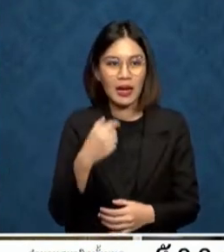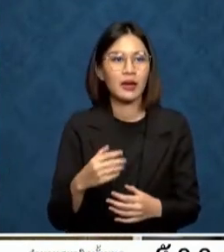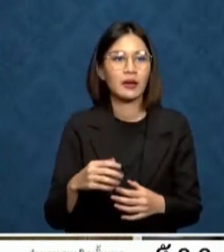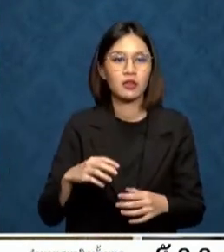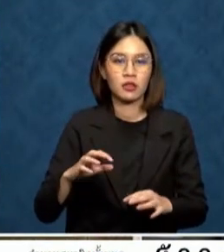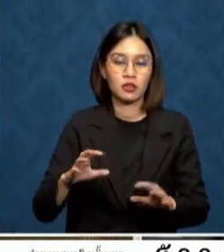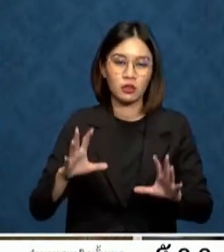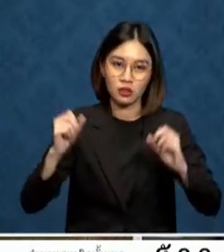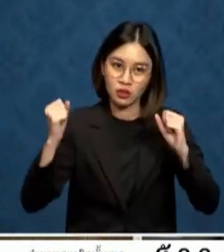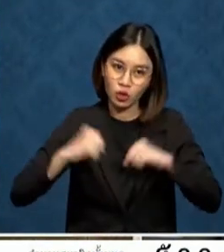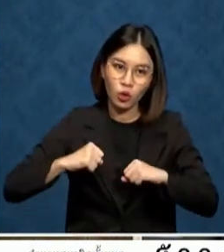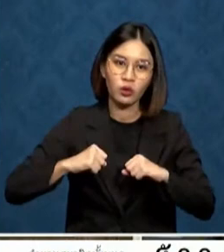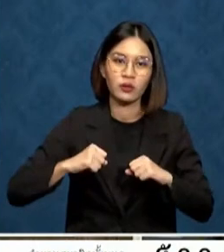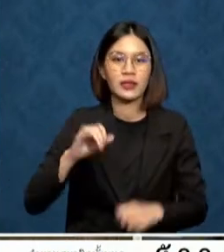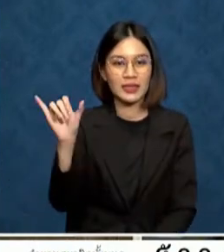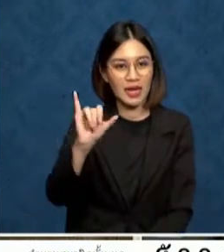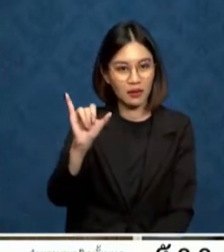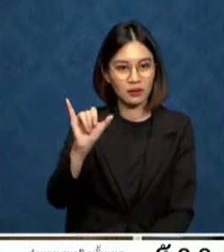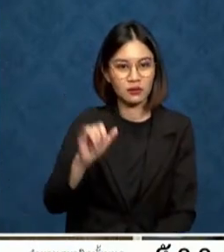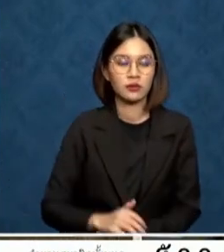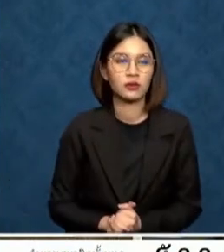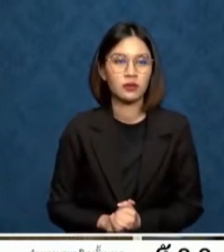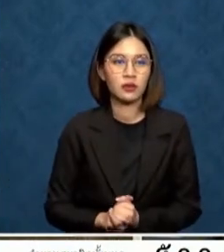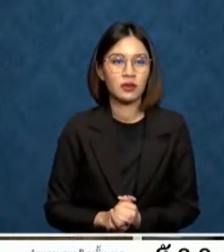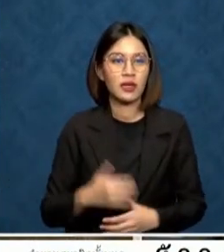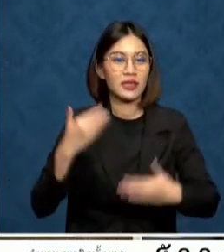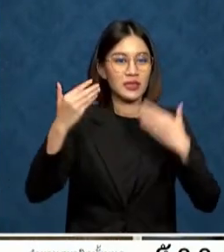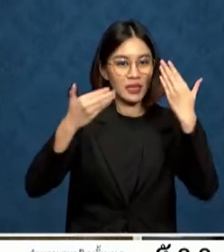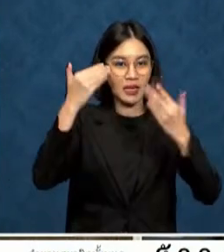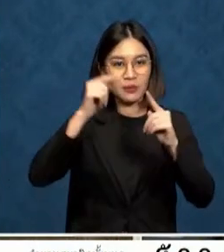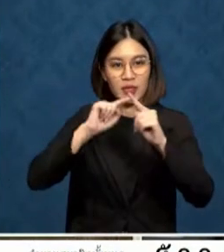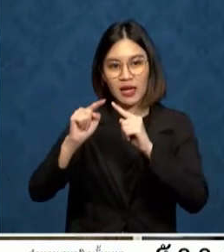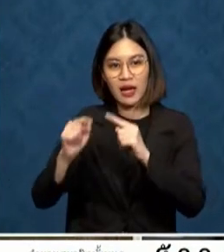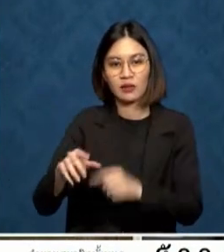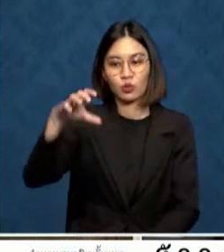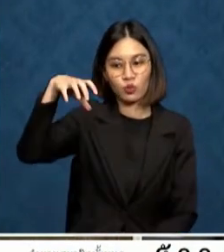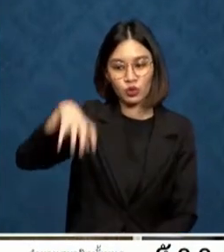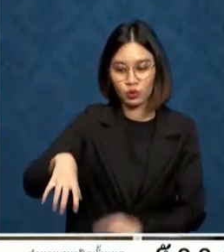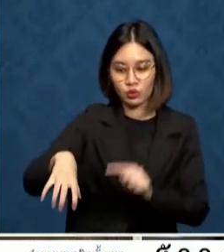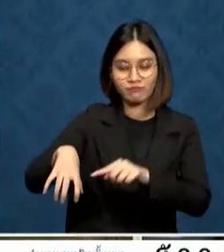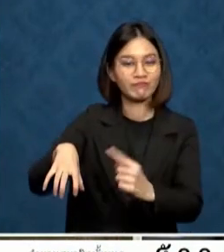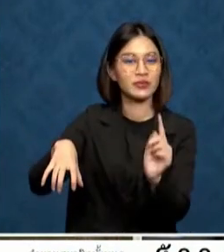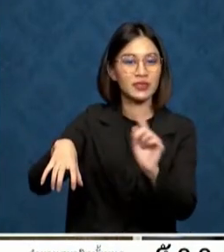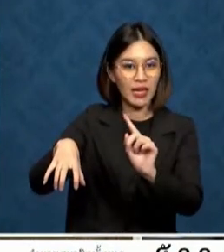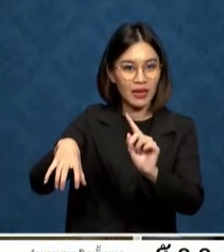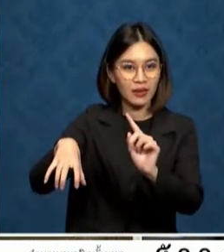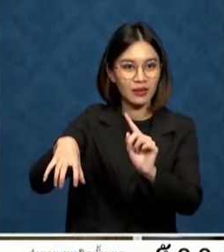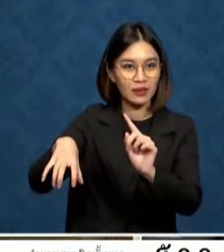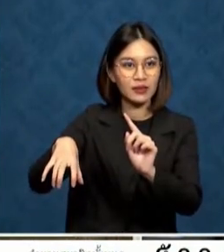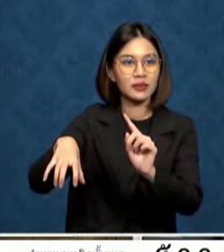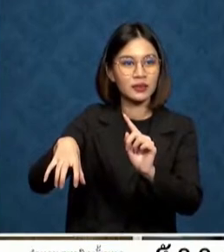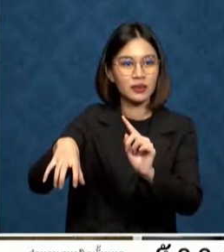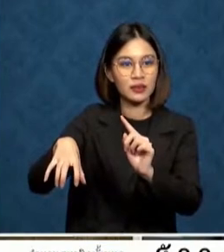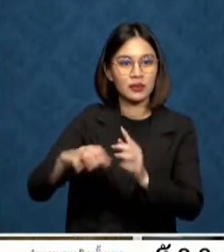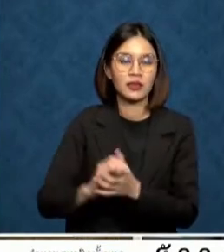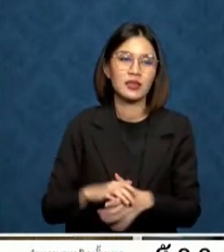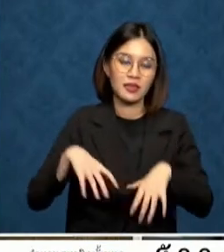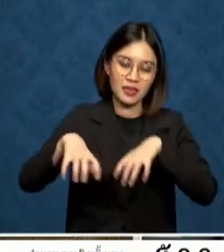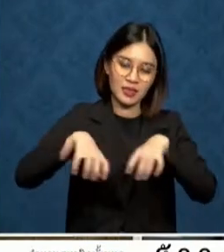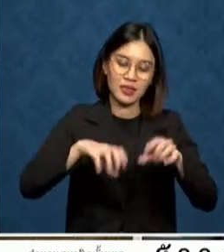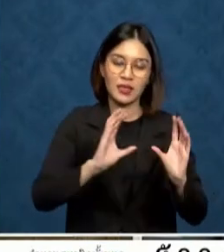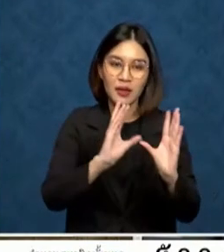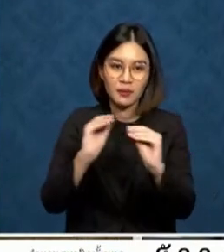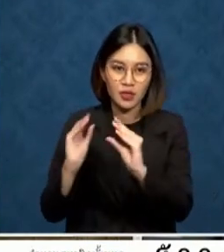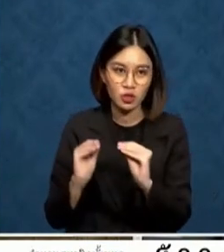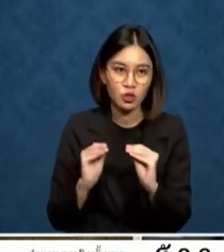มาทีนี้พอพูดถึงงานเหล่านี้ครับผมก็อยากจะพูดถึงหน่วยงานหน่วยงานนึงครับที่เสพครับสำนักจัดประชุมและนิทัศการ